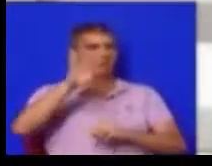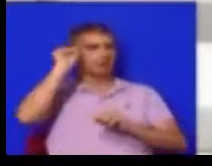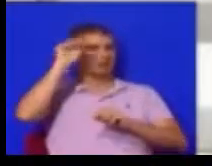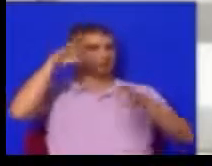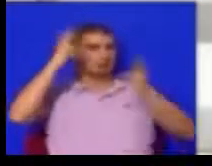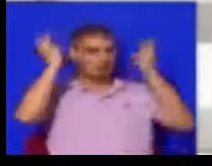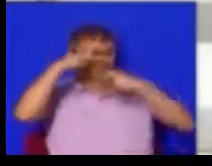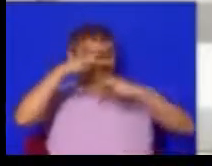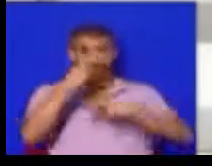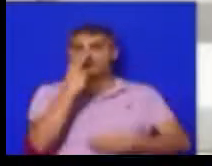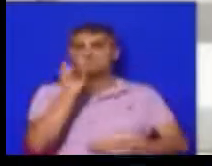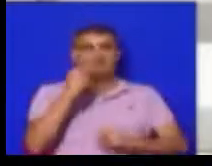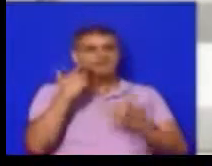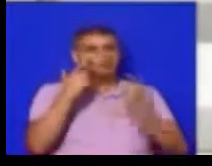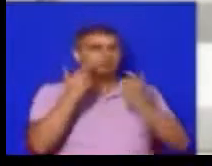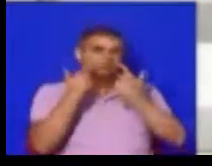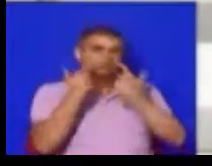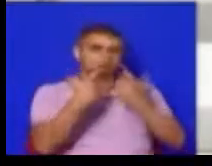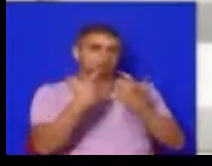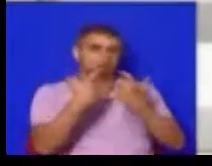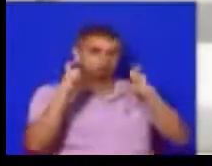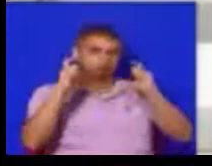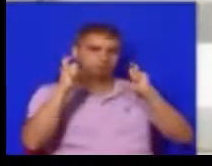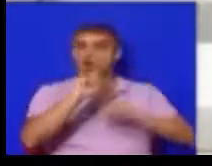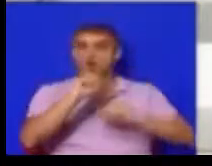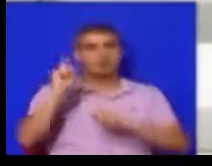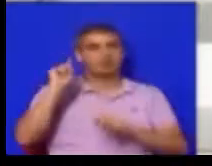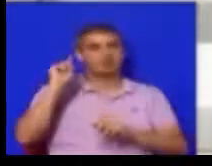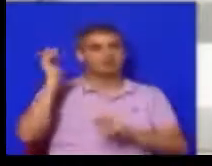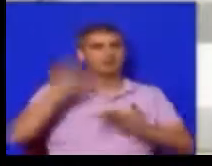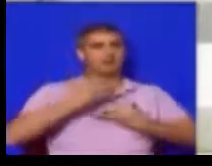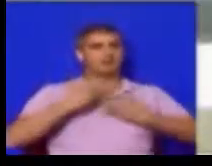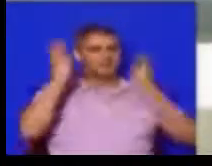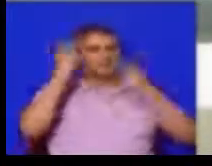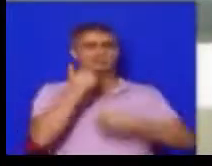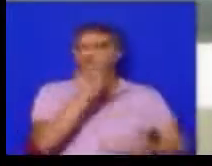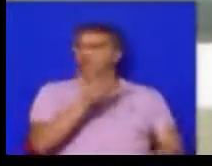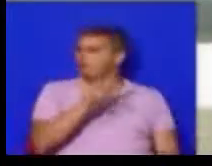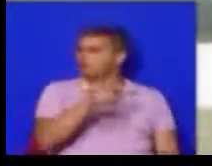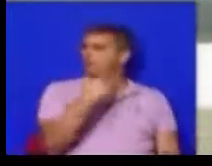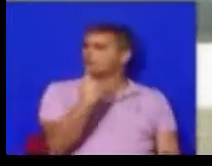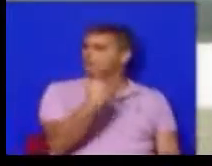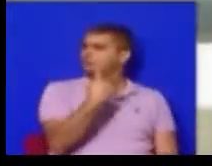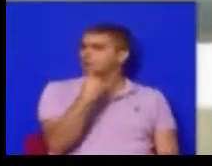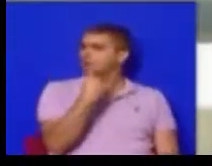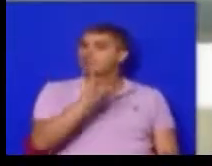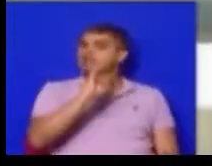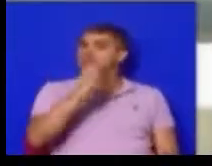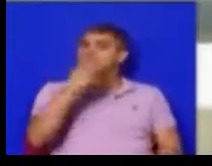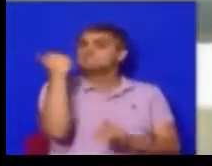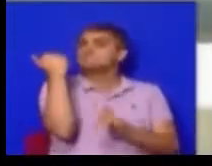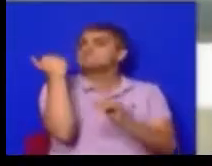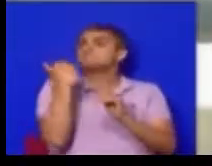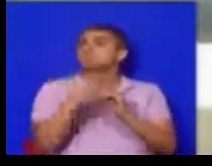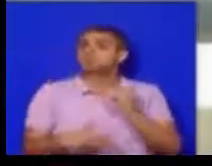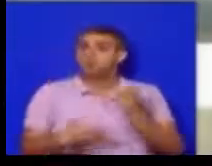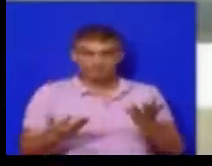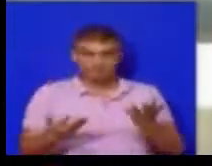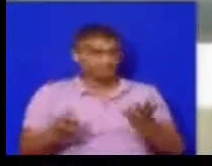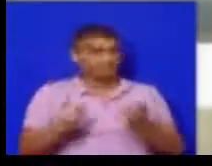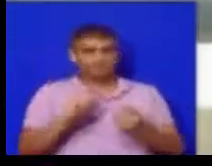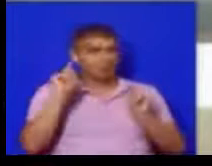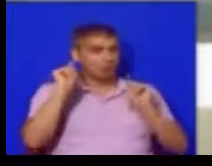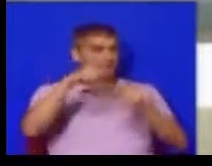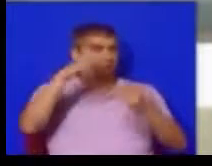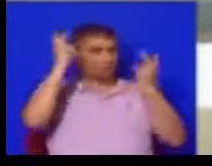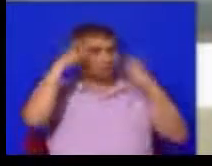וכמובן בעיניים פקוחות היטב, כדי לא להגיע להסכם רע. כי אתה אומר גם בין היתר, שגם אם בסופו של דבר לא יגיעו